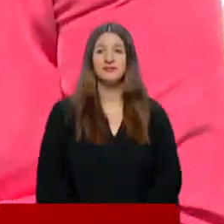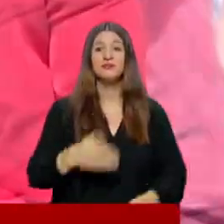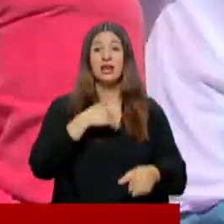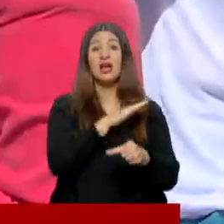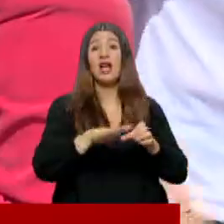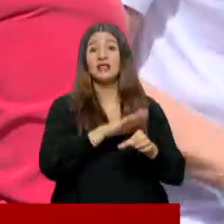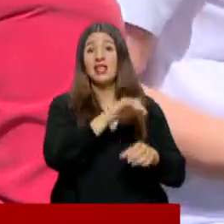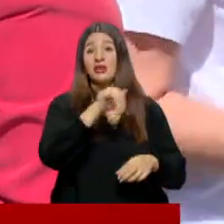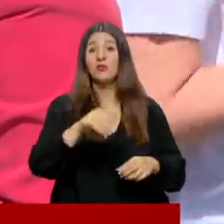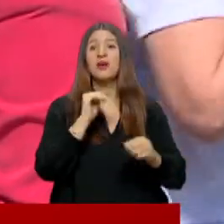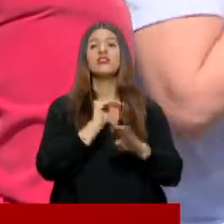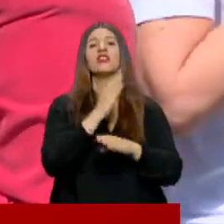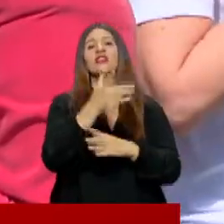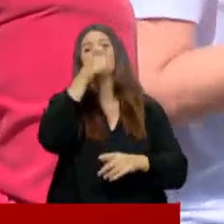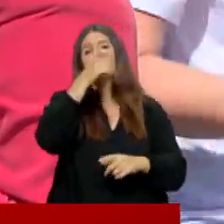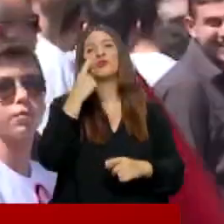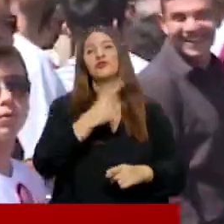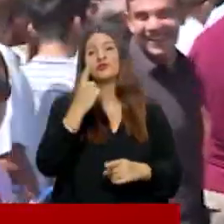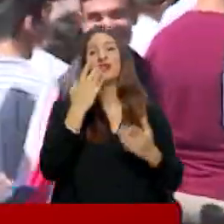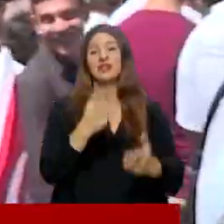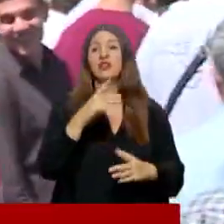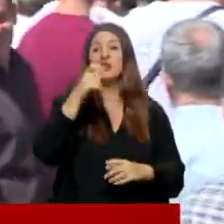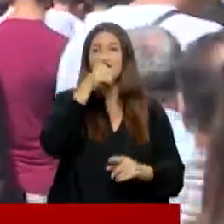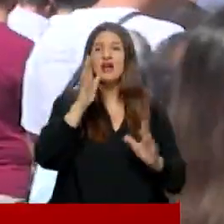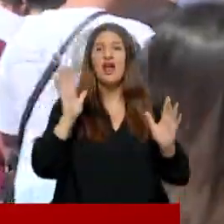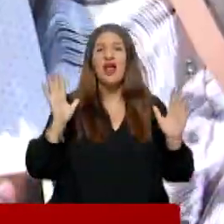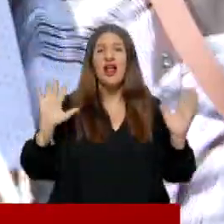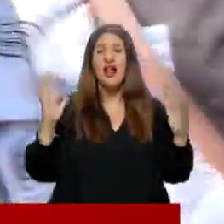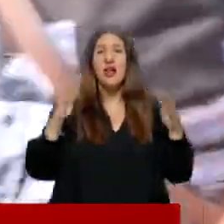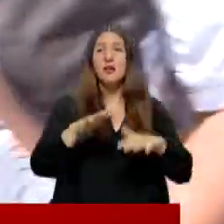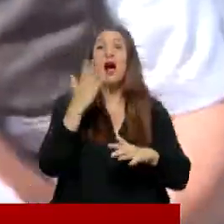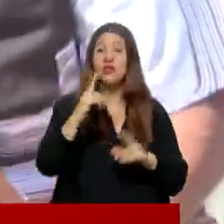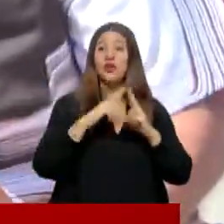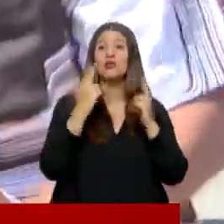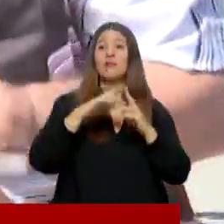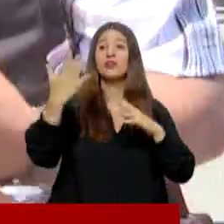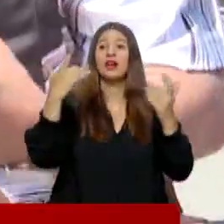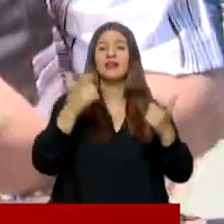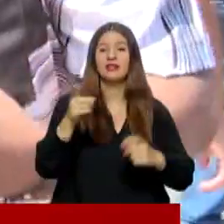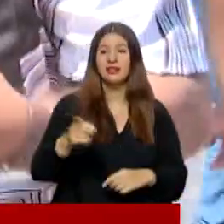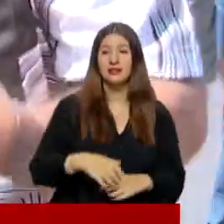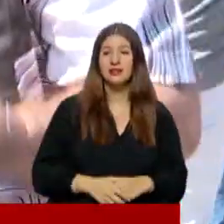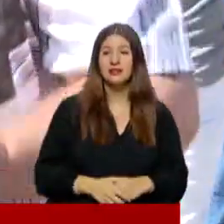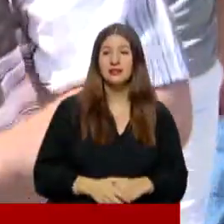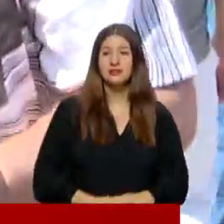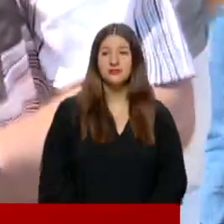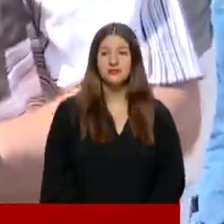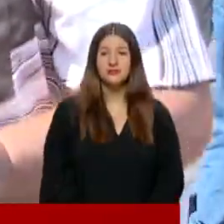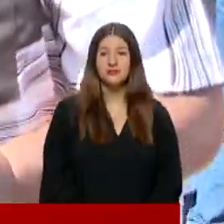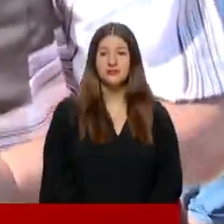Kayseri'den geliyoruz. Yaşasın Türkiye Cumhuriyeti. Türkiye'nin dört bir yanından, hatta dünyadan. What do you want to say?